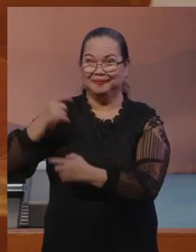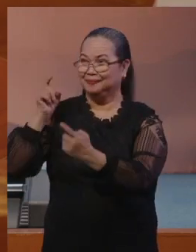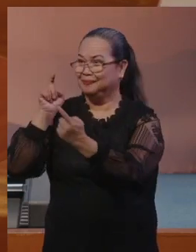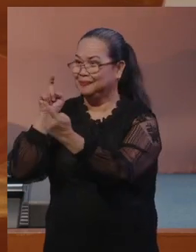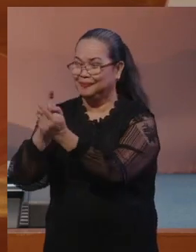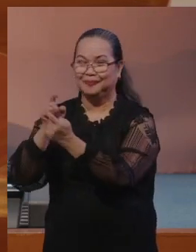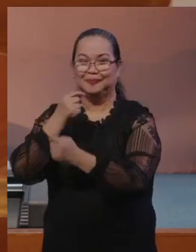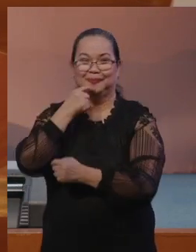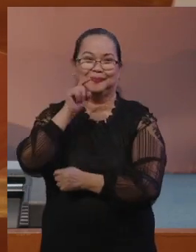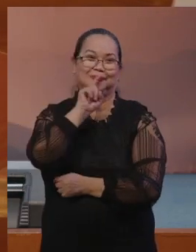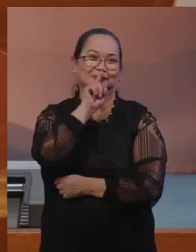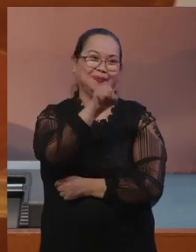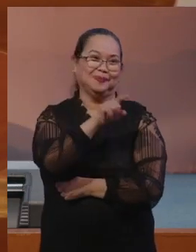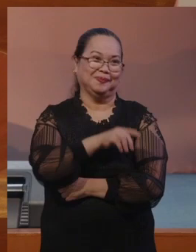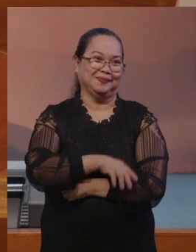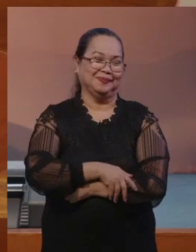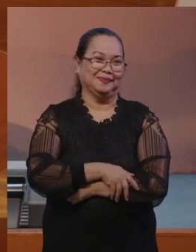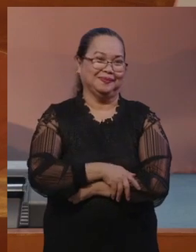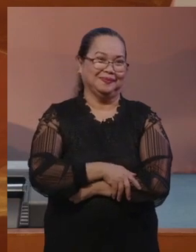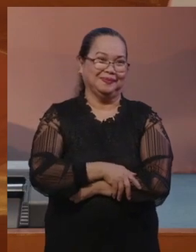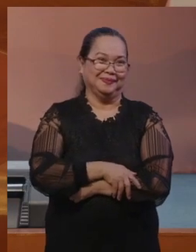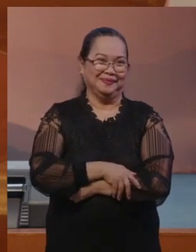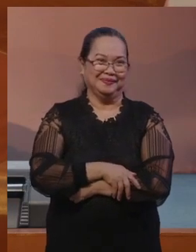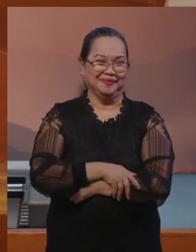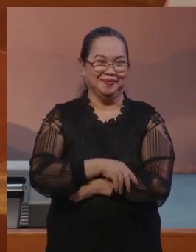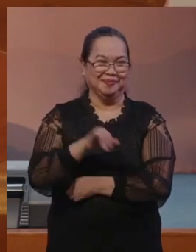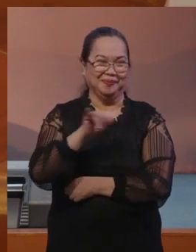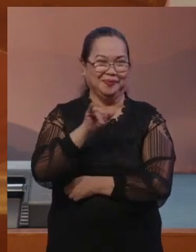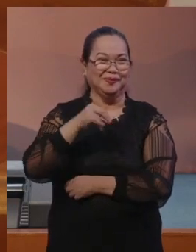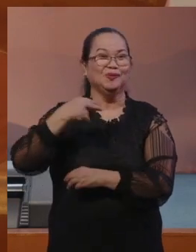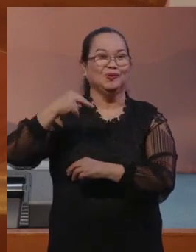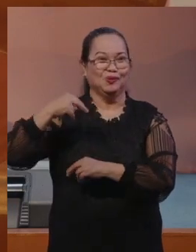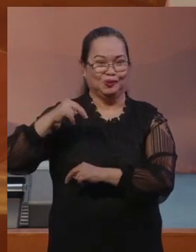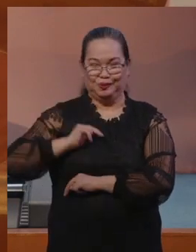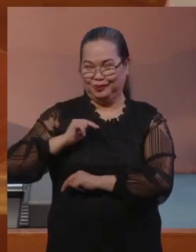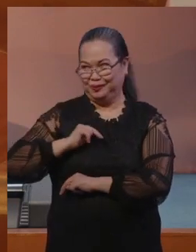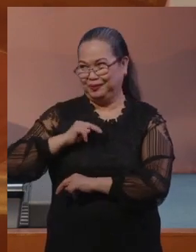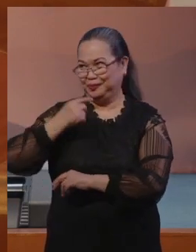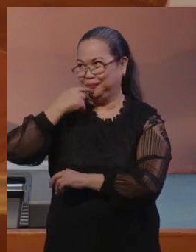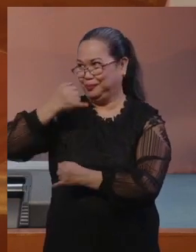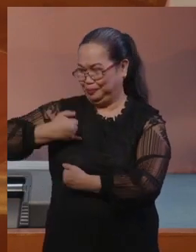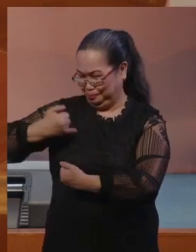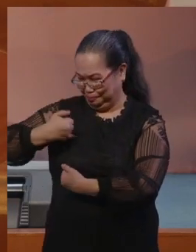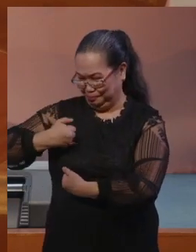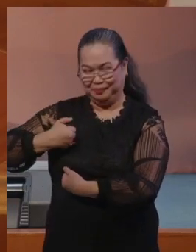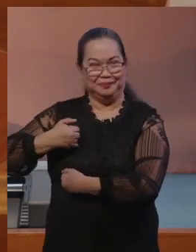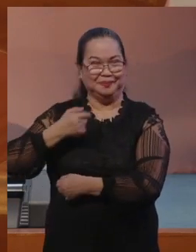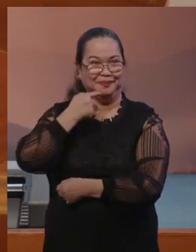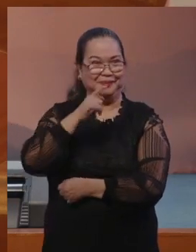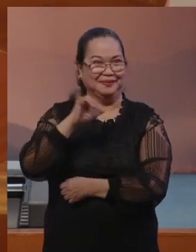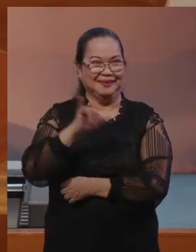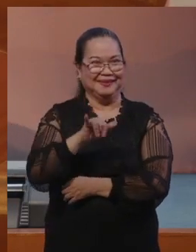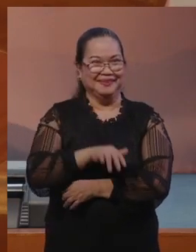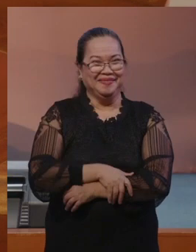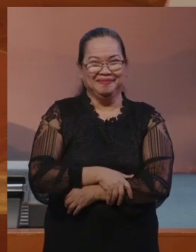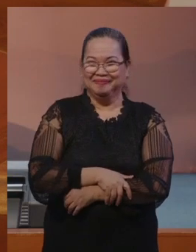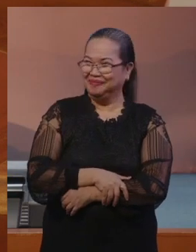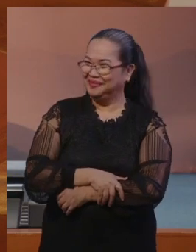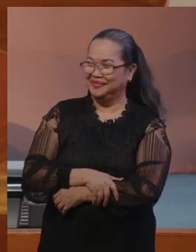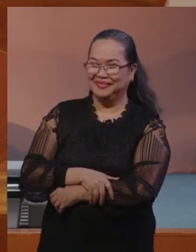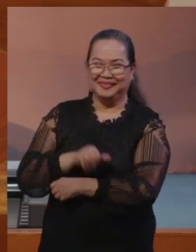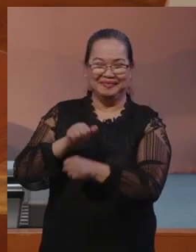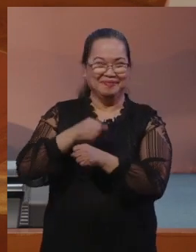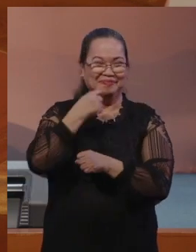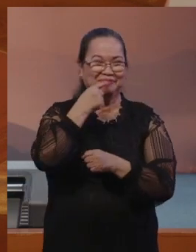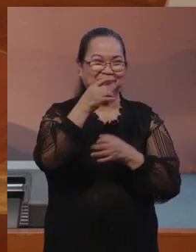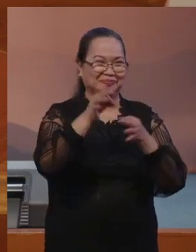Ayun po talaga ang pronunciation nun. Hindi Nun. Kasi ang Nun po, Madre, di ba? So, hindi